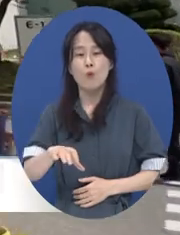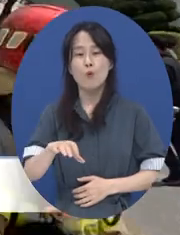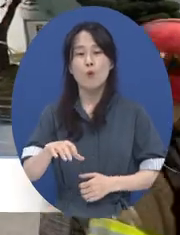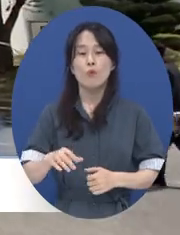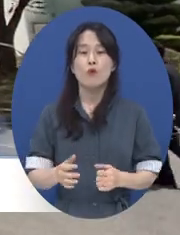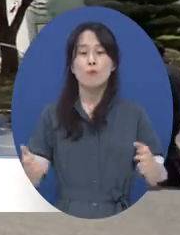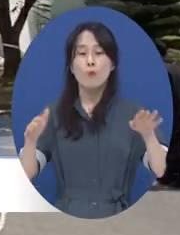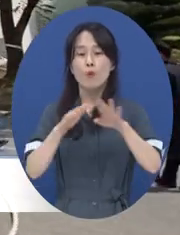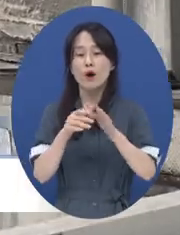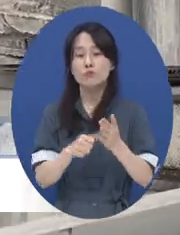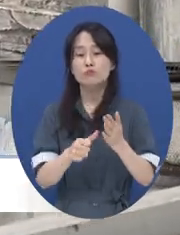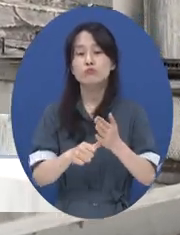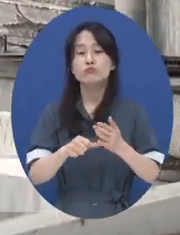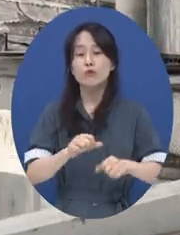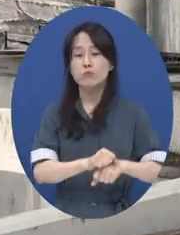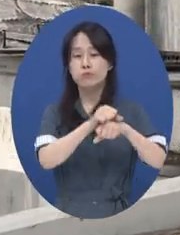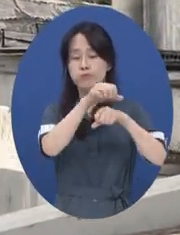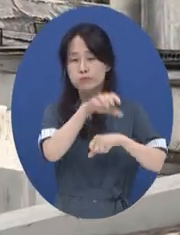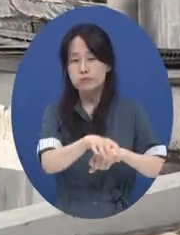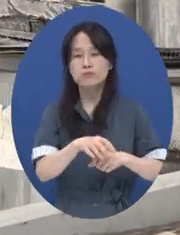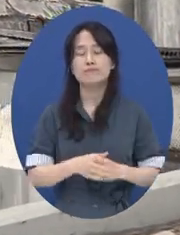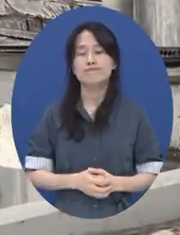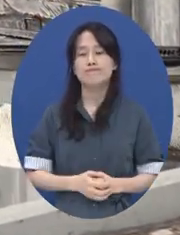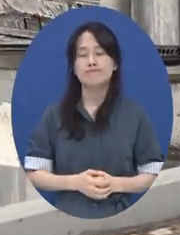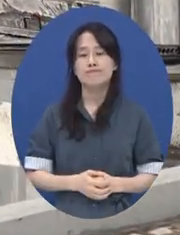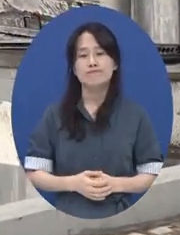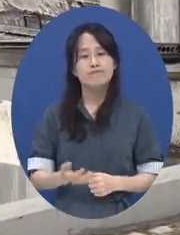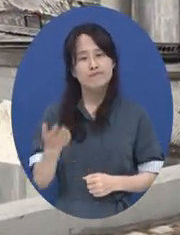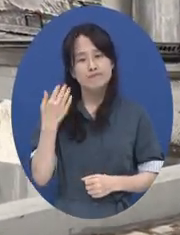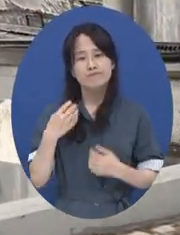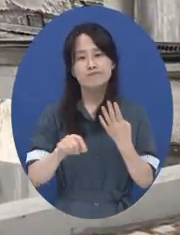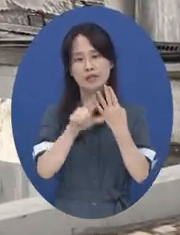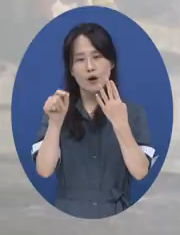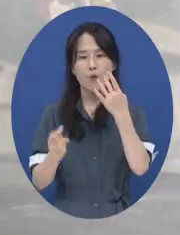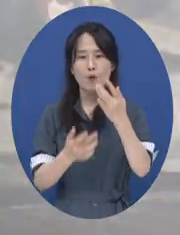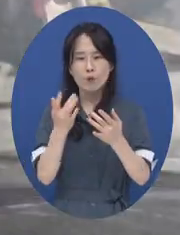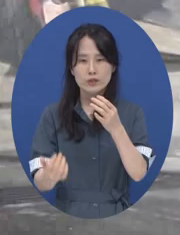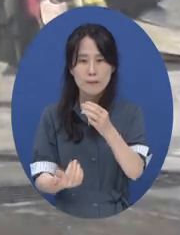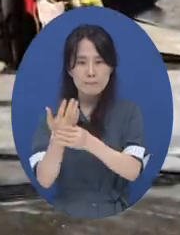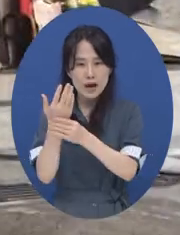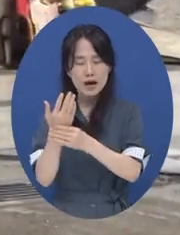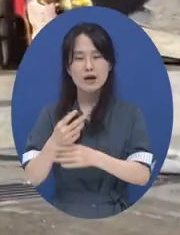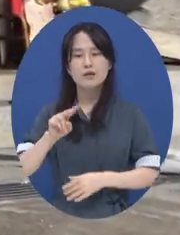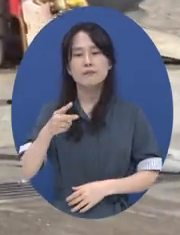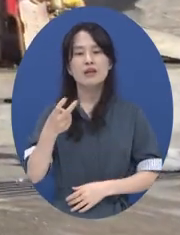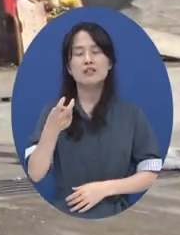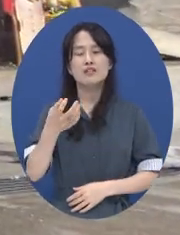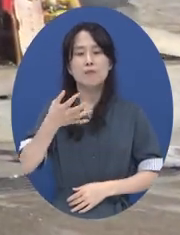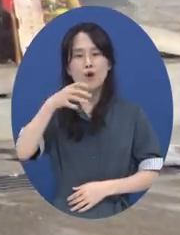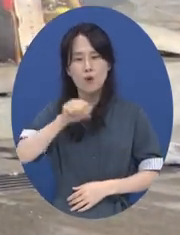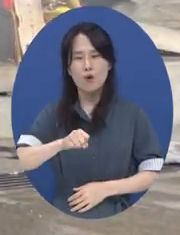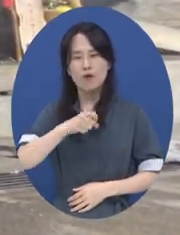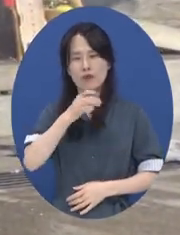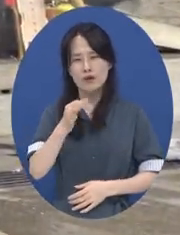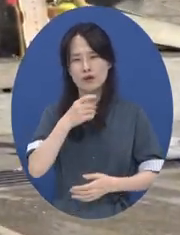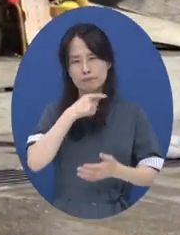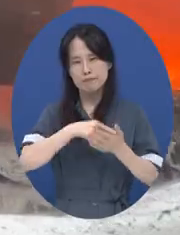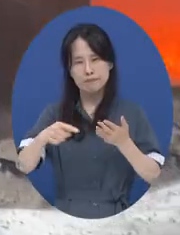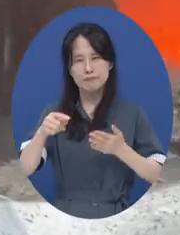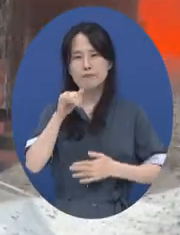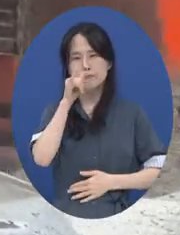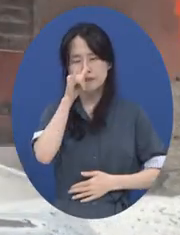군포 복합물류터미널. 이곳에서는 지난 4월 화재가 발생해 약 220억 원의 재산 피해를